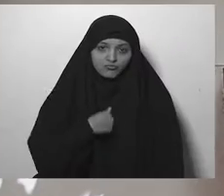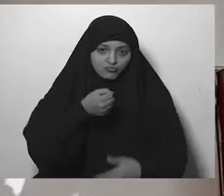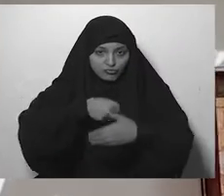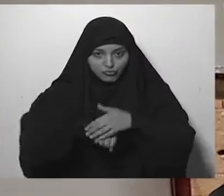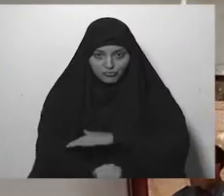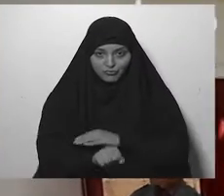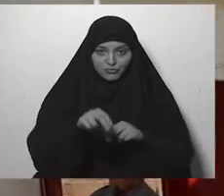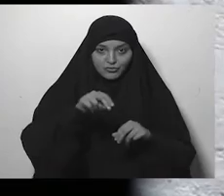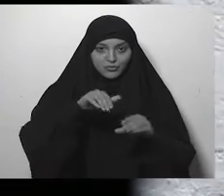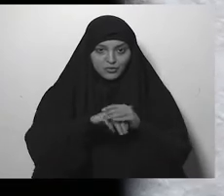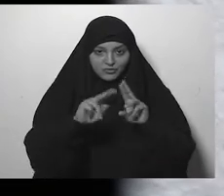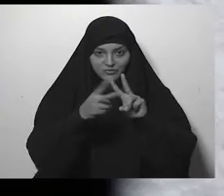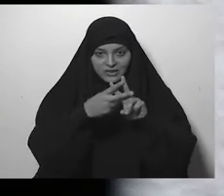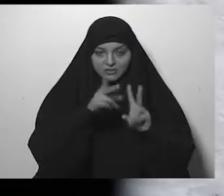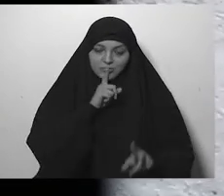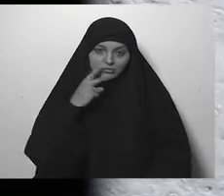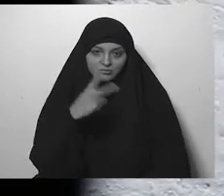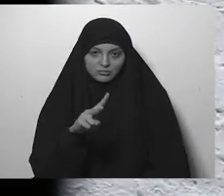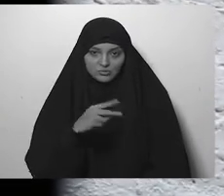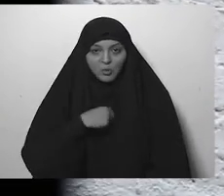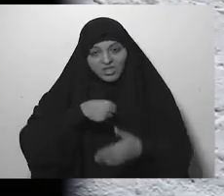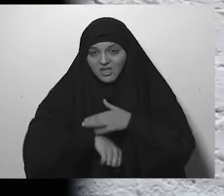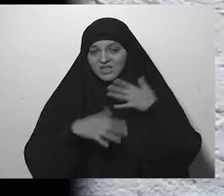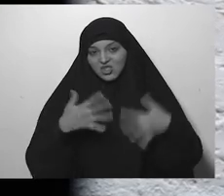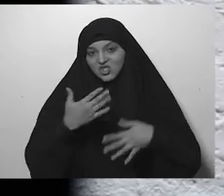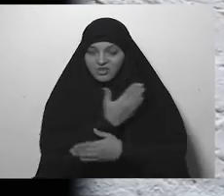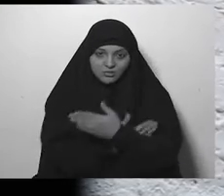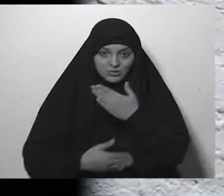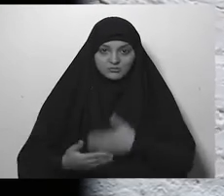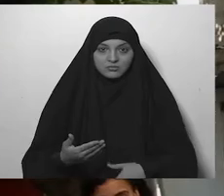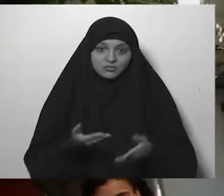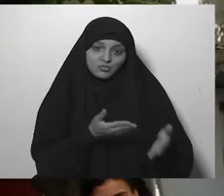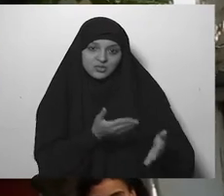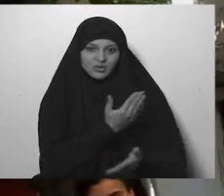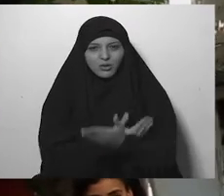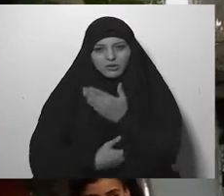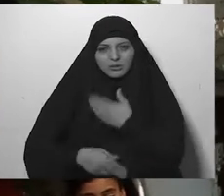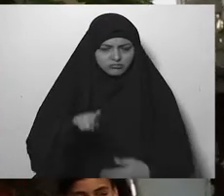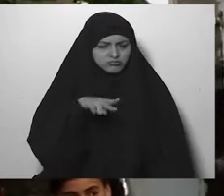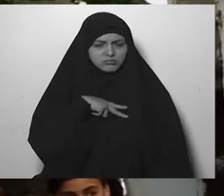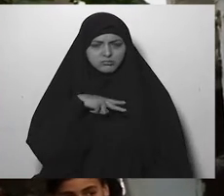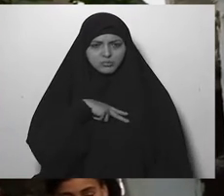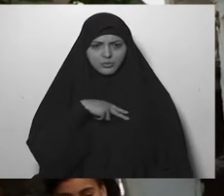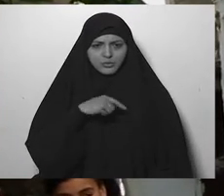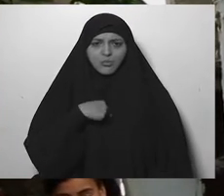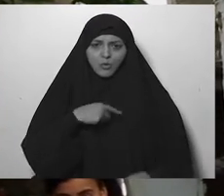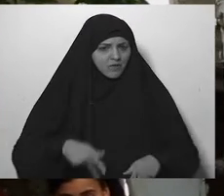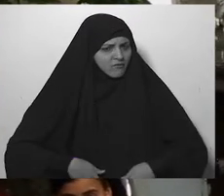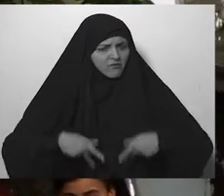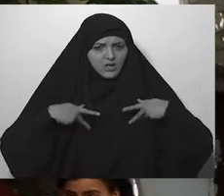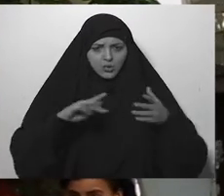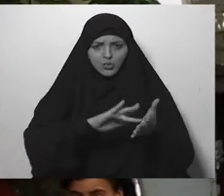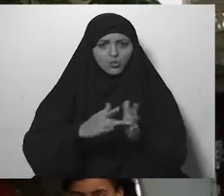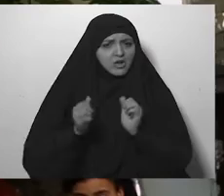Je suis dans le village de Takhlisht. Je suis né handicapé et cet handicap m'appartient. J'ai